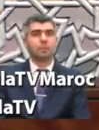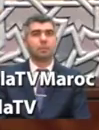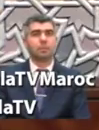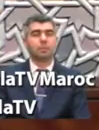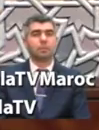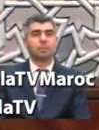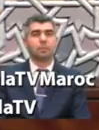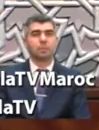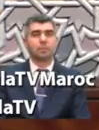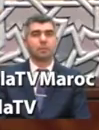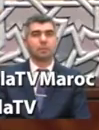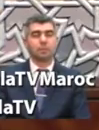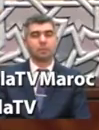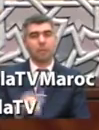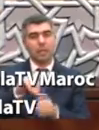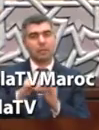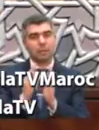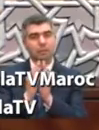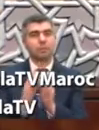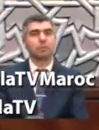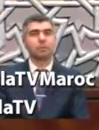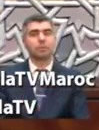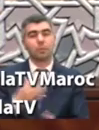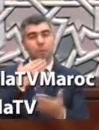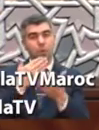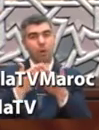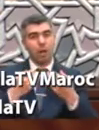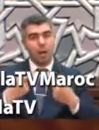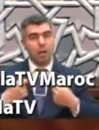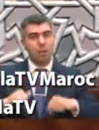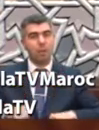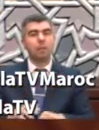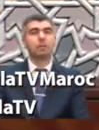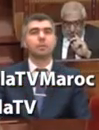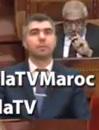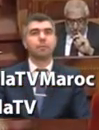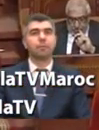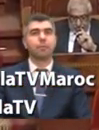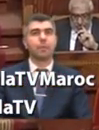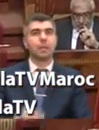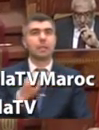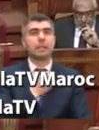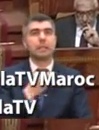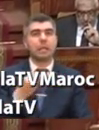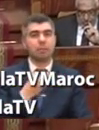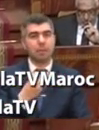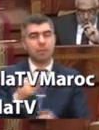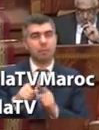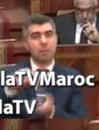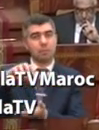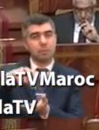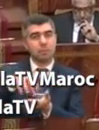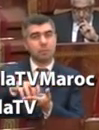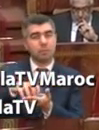والتنميه؟ شكرا سيد الرئيس. سيد الوزير، مستشفى ديال محمد الخامس بعين السبع